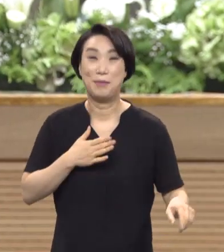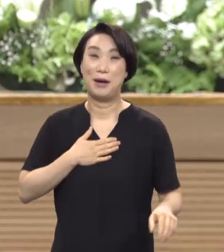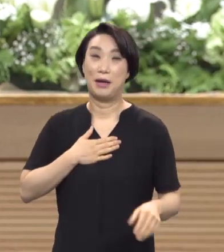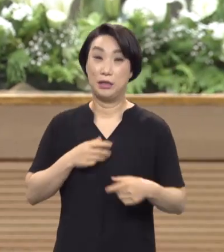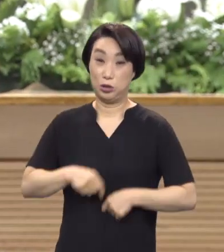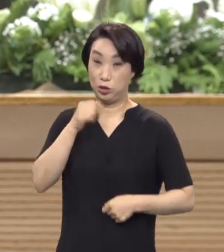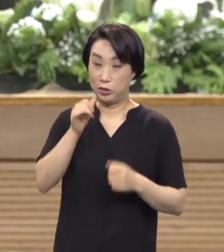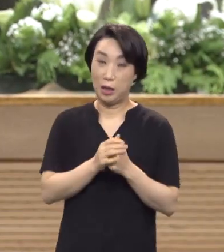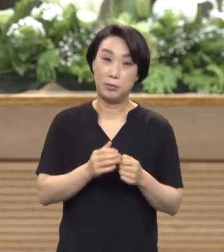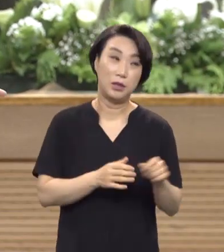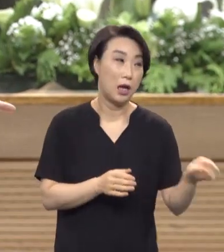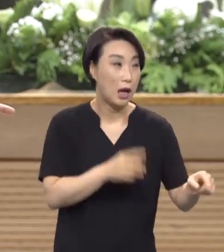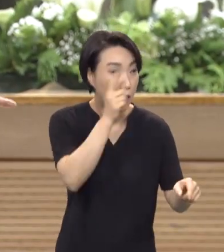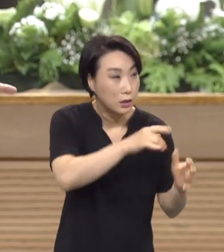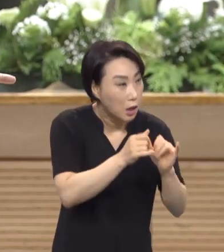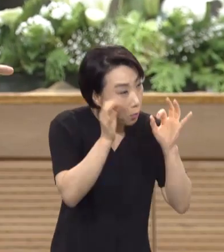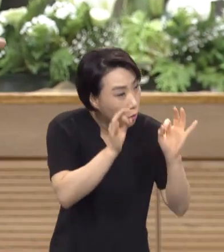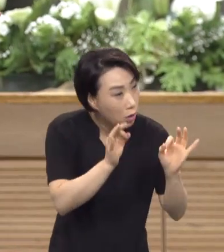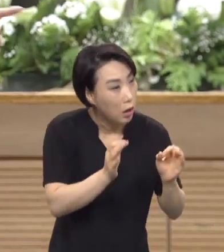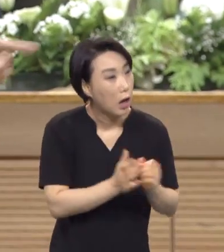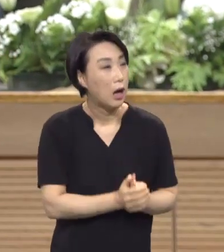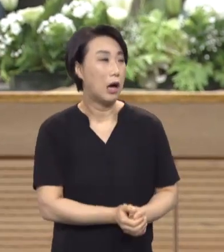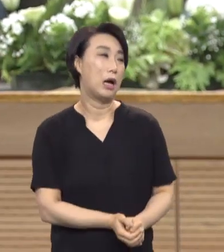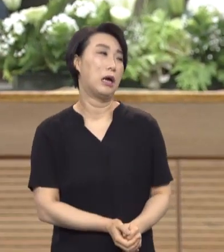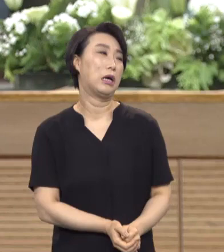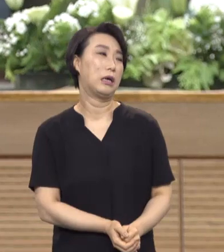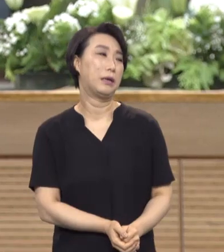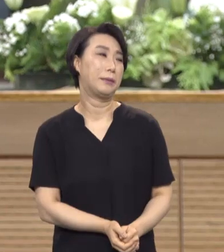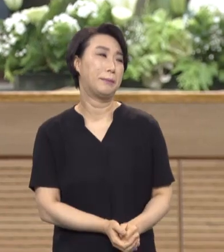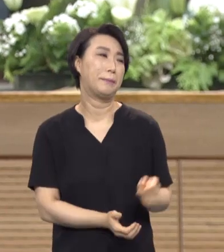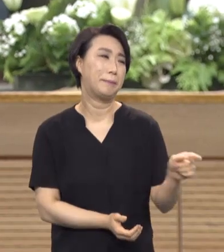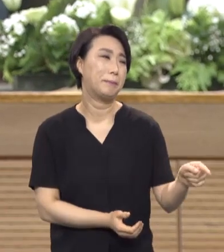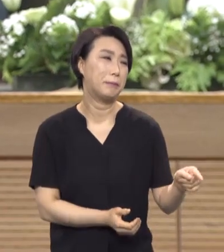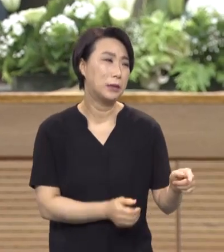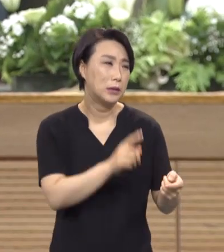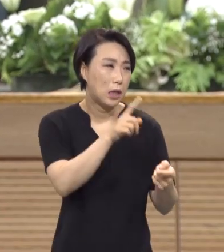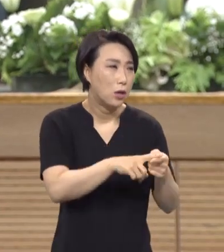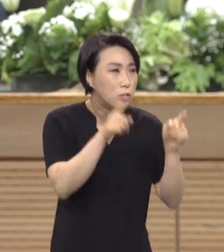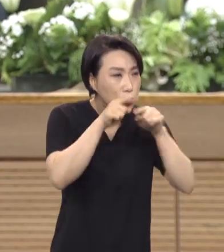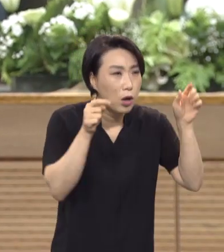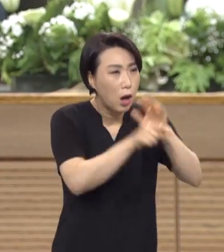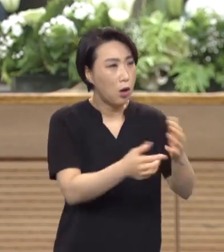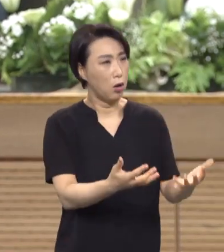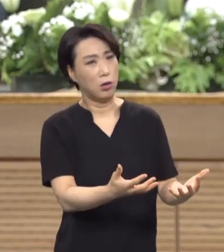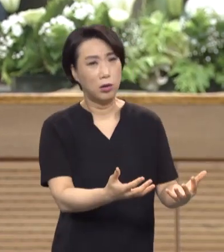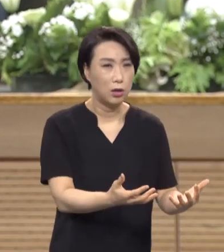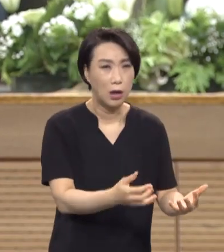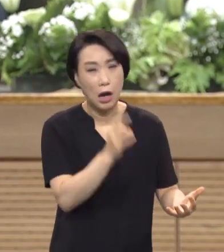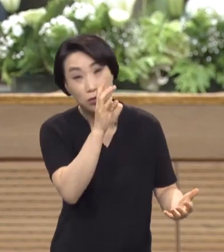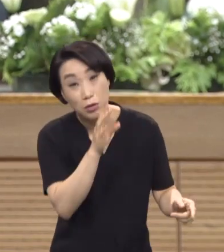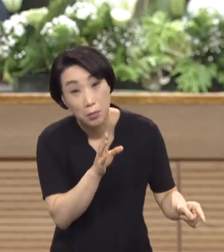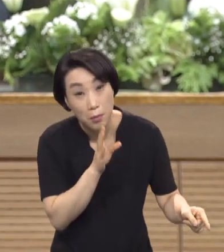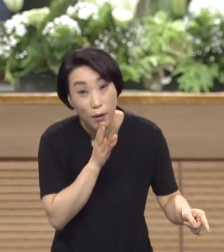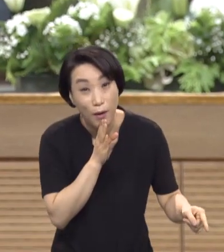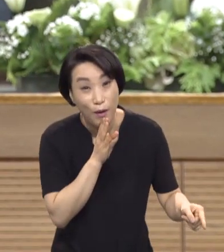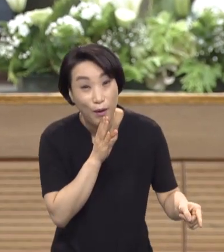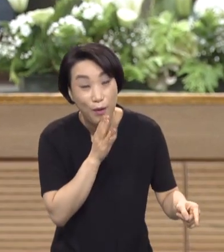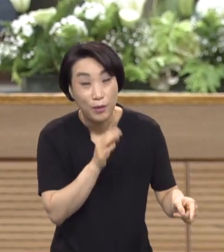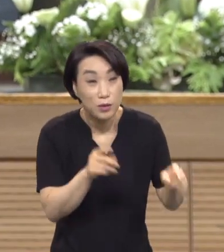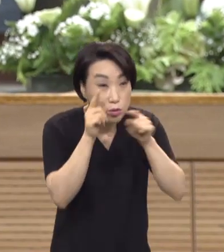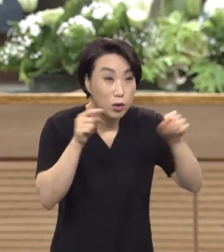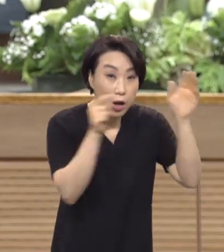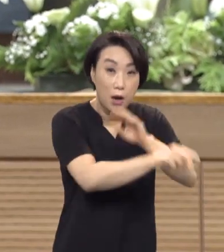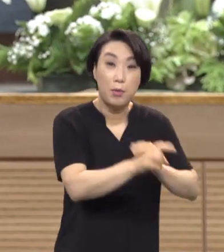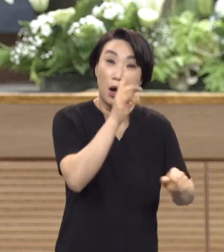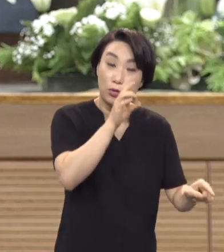있으니까 불의한 자를 바라볼 때 뭘 느끼느냐? 저 사람 저러다 지옥 가면 안 되지. 예, 지옥